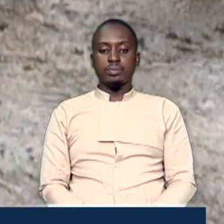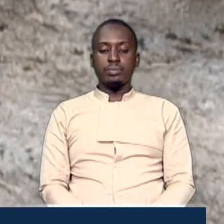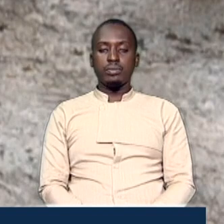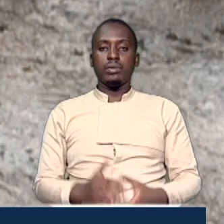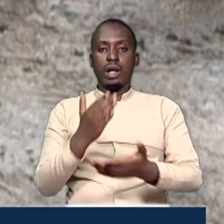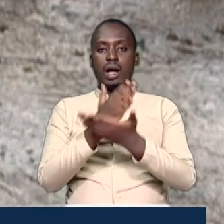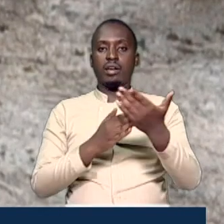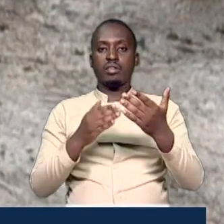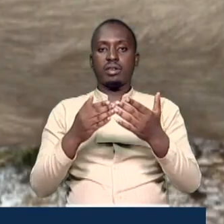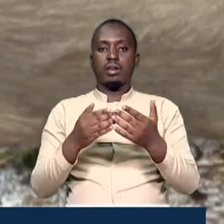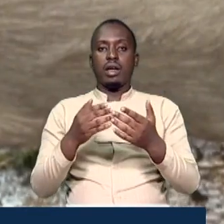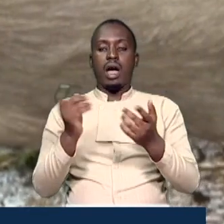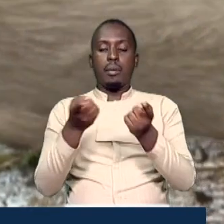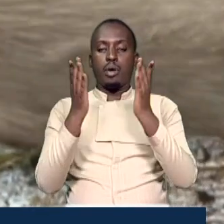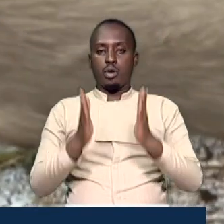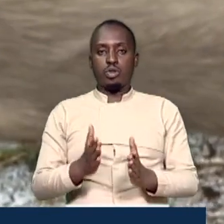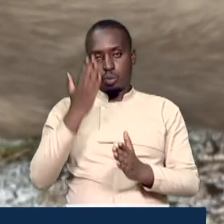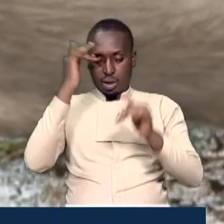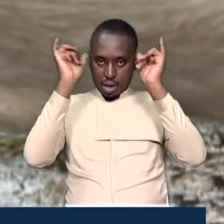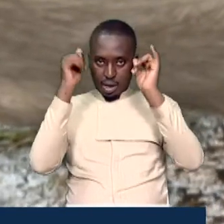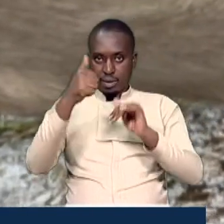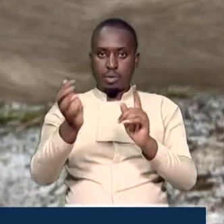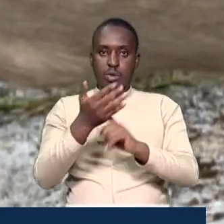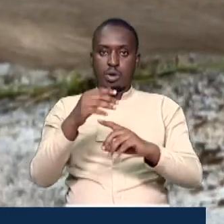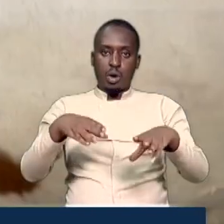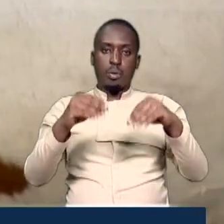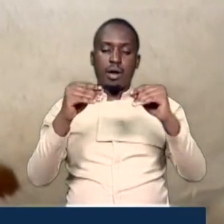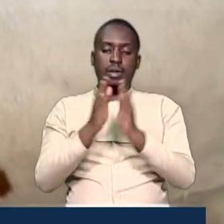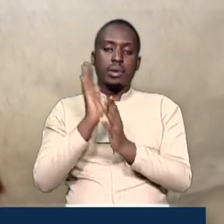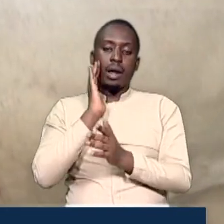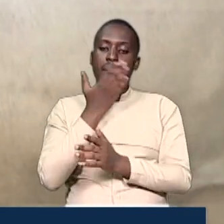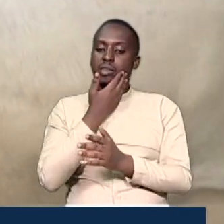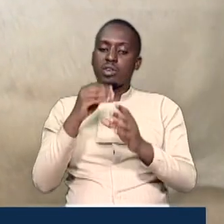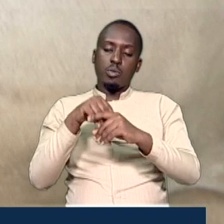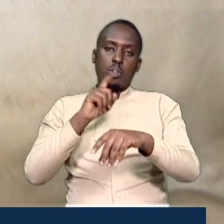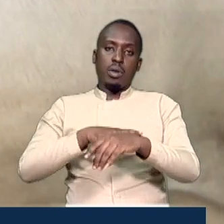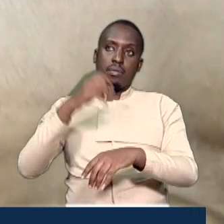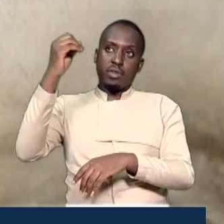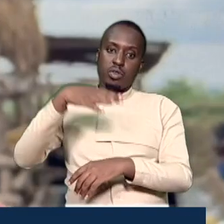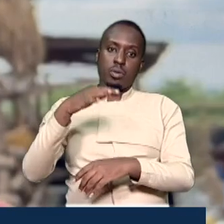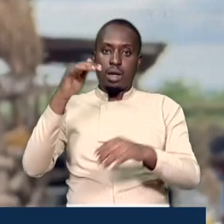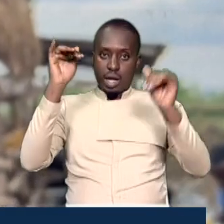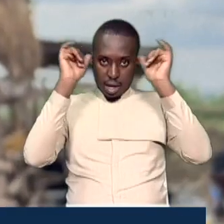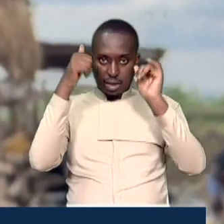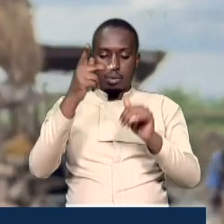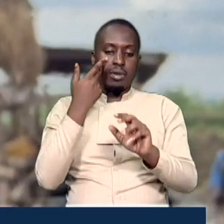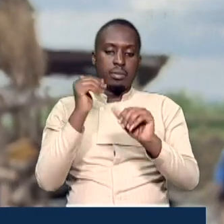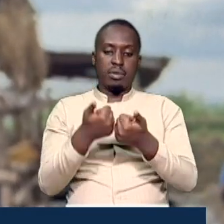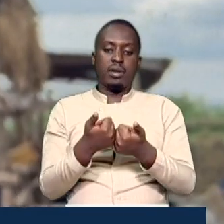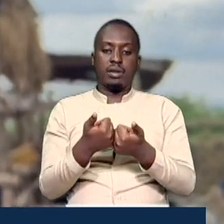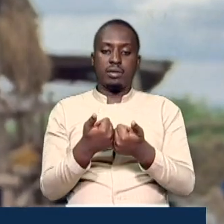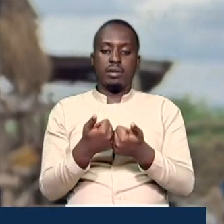N'agace kandi kabiri aborozi umugisha kuko inka zabo zibona ubwatsi ndetse n'amazi ku buryo no mu bihe by'impeshyi inka zabo ziba zishishe. Kiza kibi